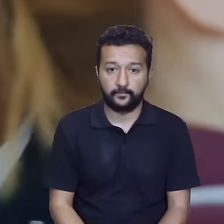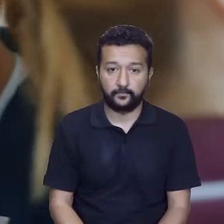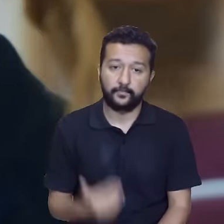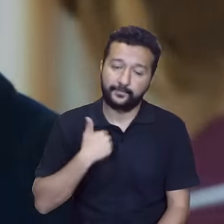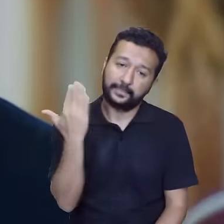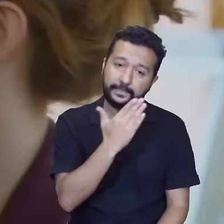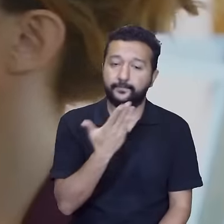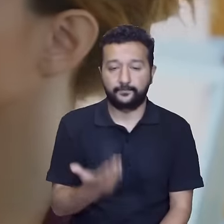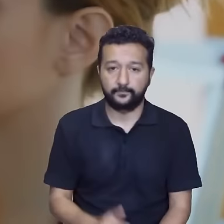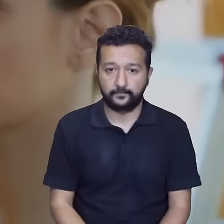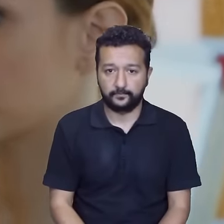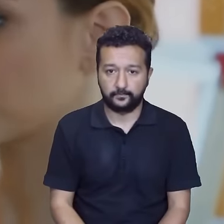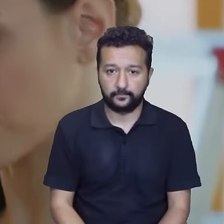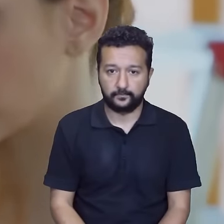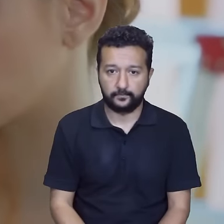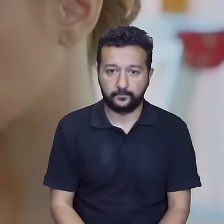Ben gideyim o zaman.